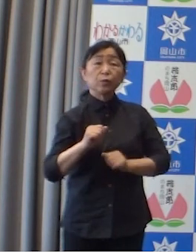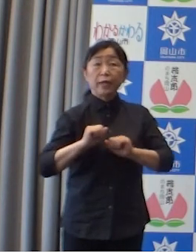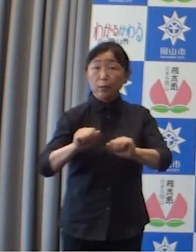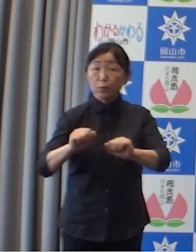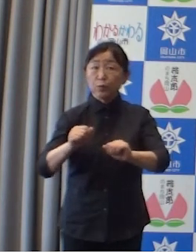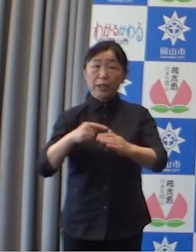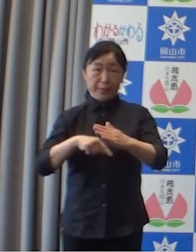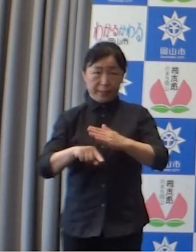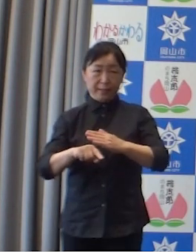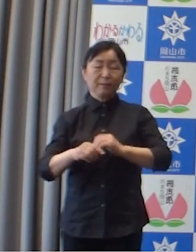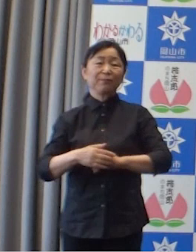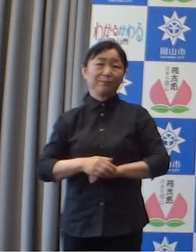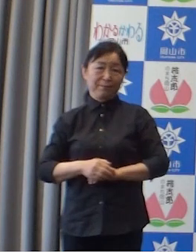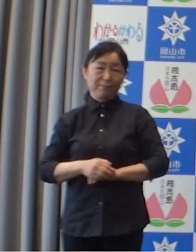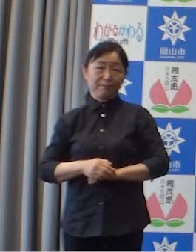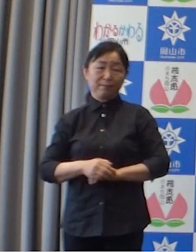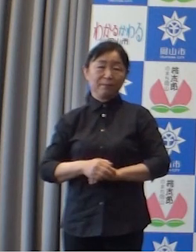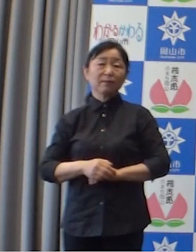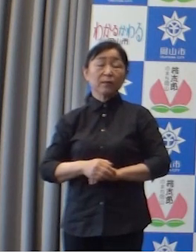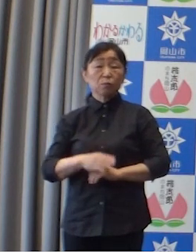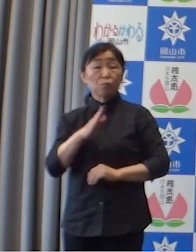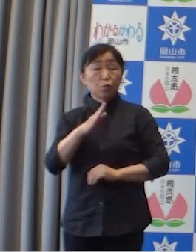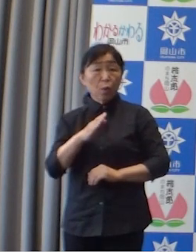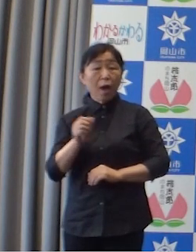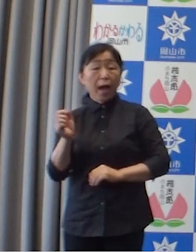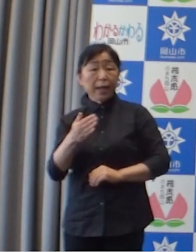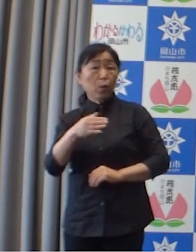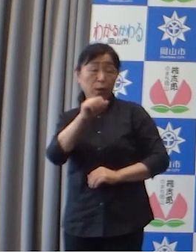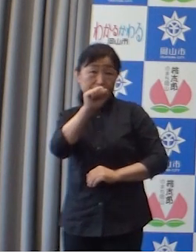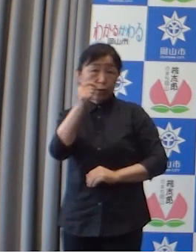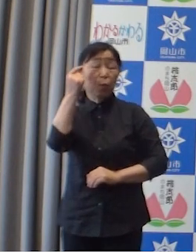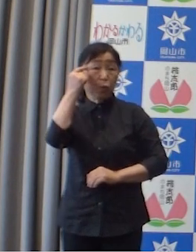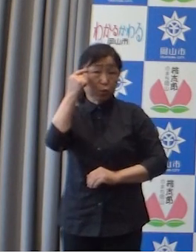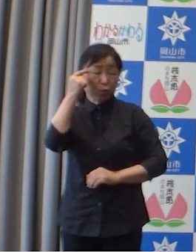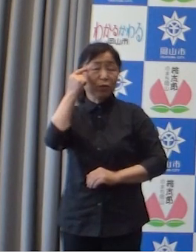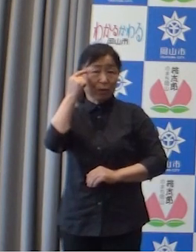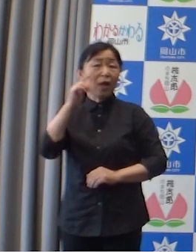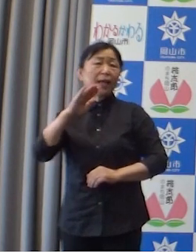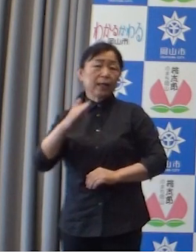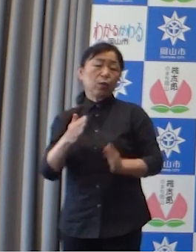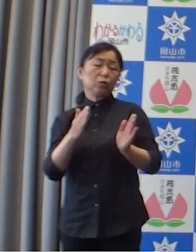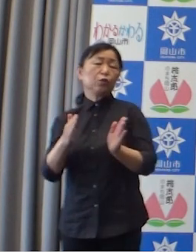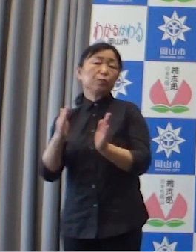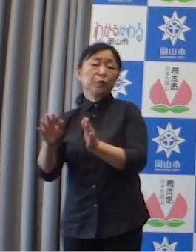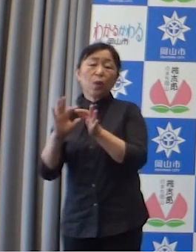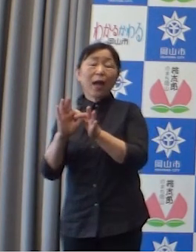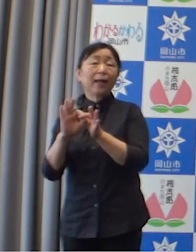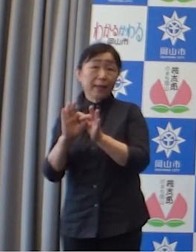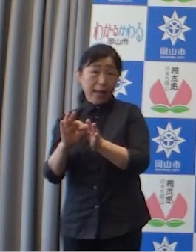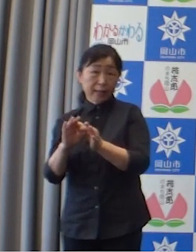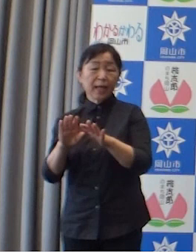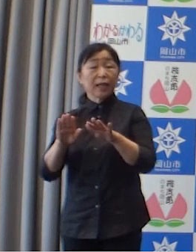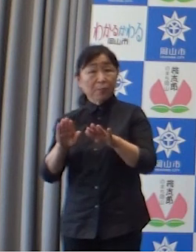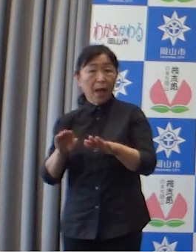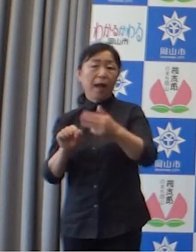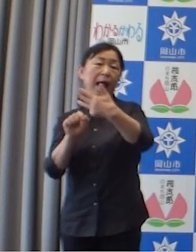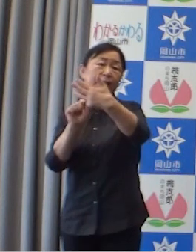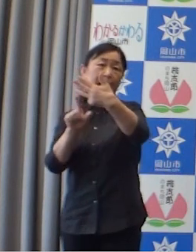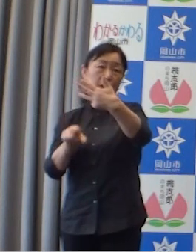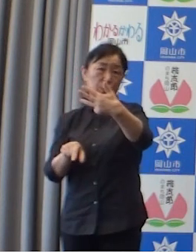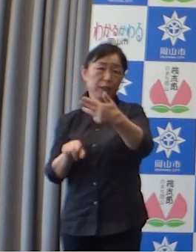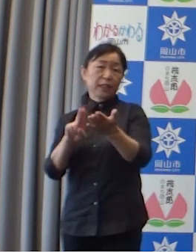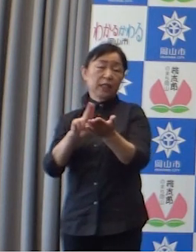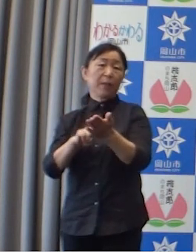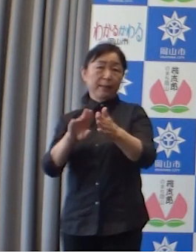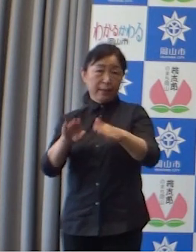で、できるだけ早ければ早い方が良かったと思いますが、いろんなやっぱり準備の関係で8月になったということで、ご承